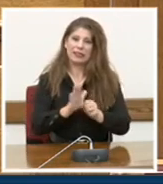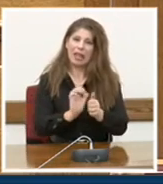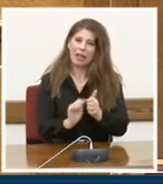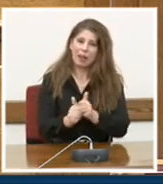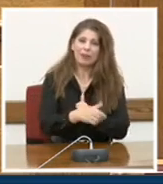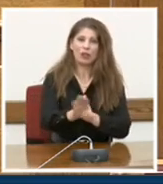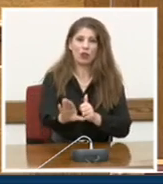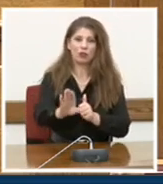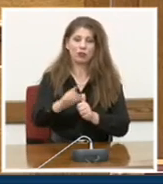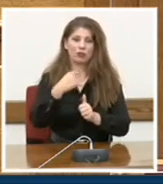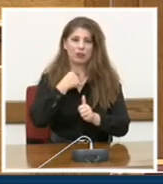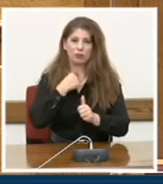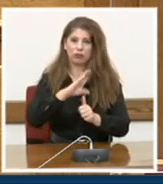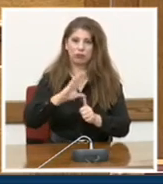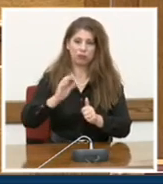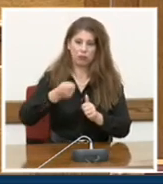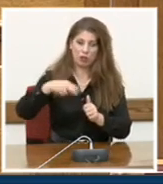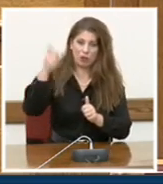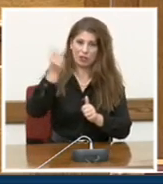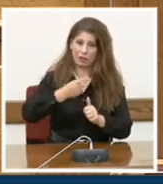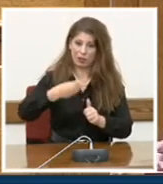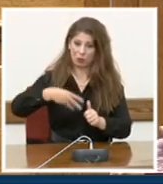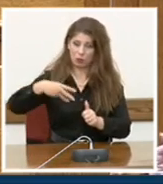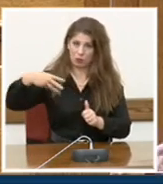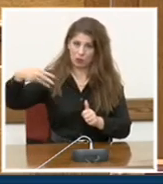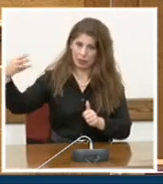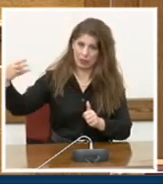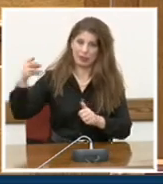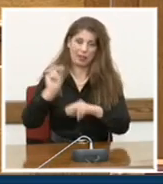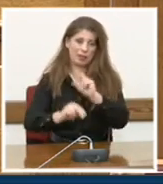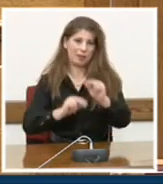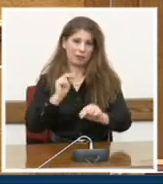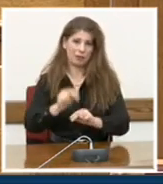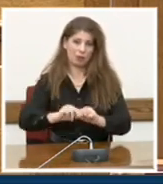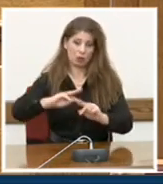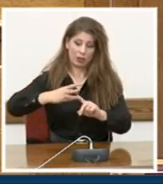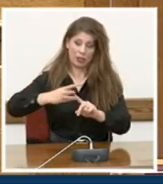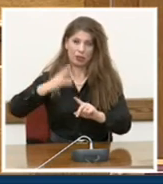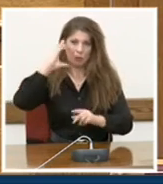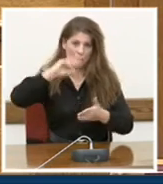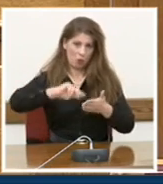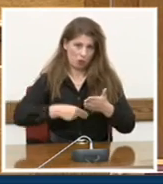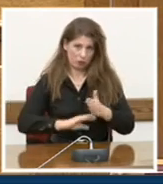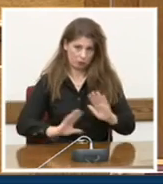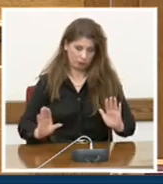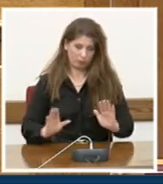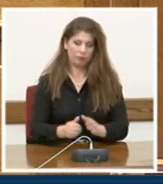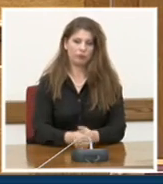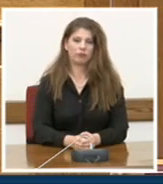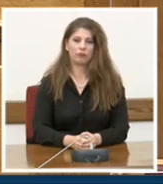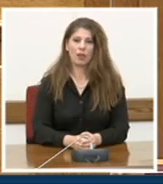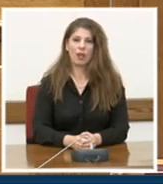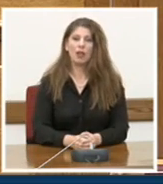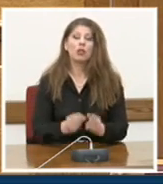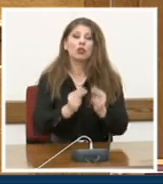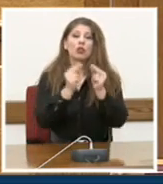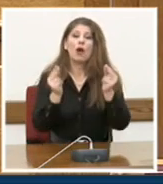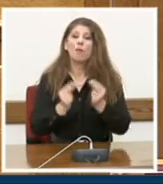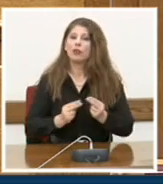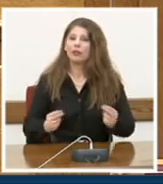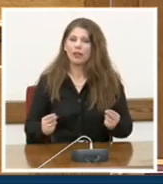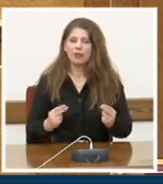της κοινοβουλευτικής πλειοψηφίας του ΣΥΡΙΖΑ για να ψηφιστεί το τρίτο μνημόνιο. Και το αποτέλεσμα ήταν